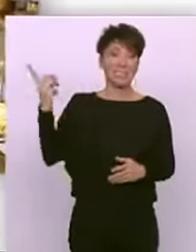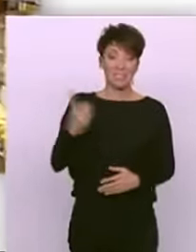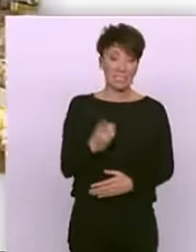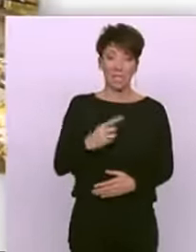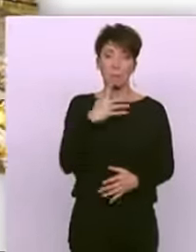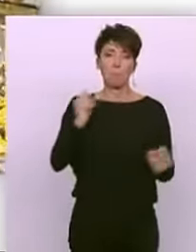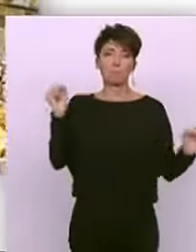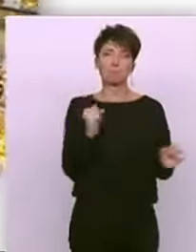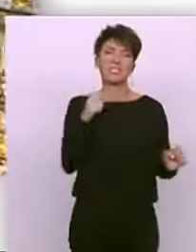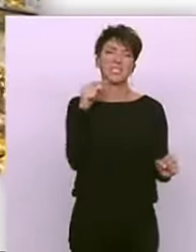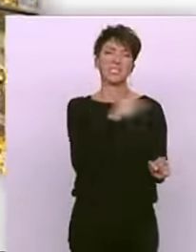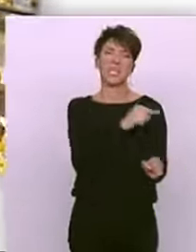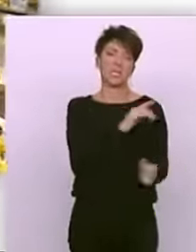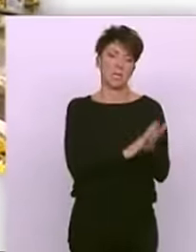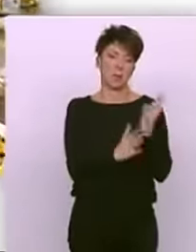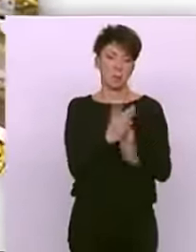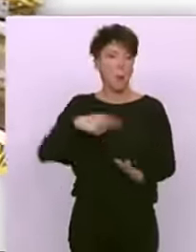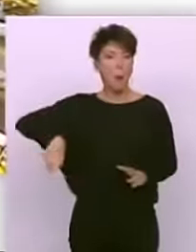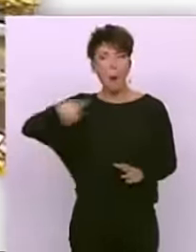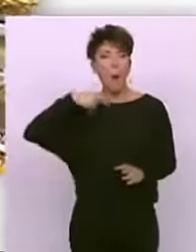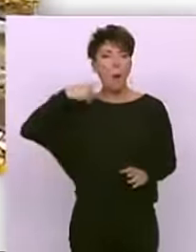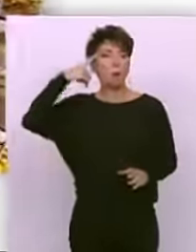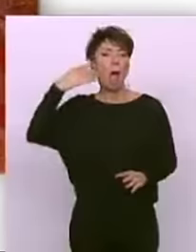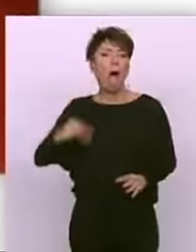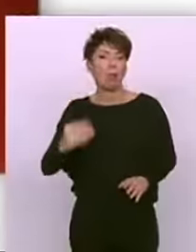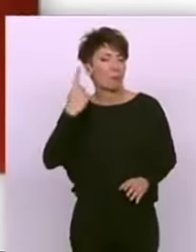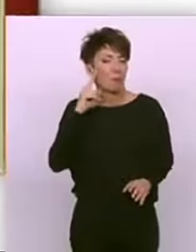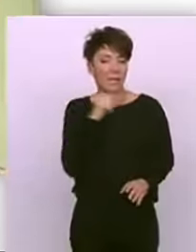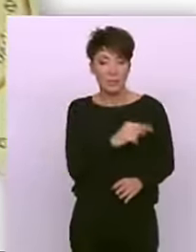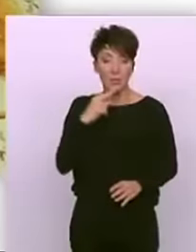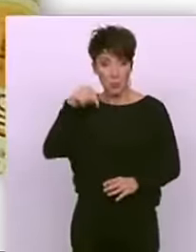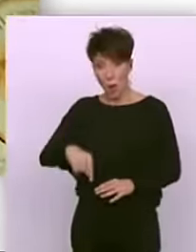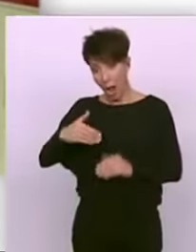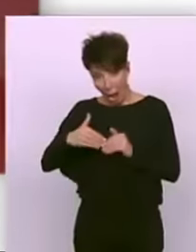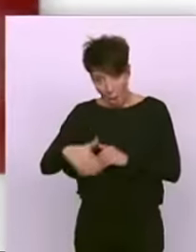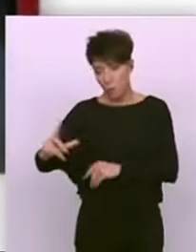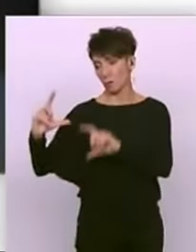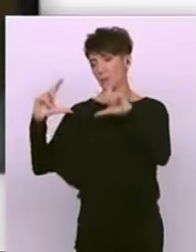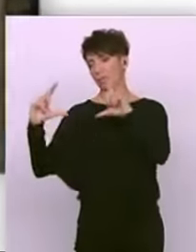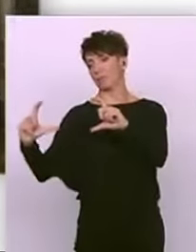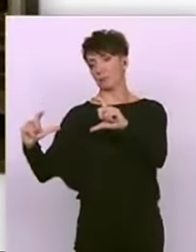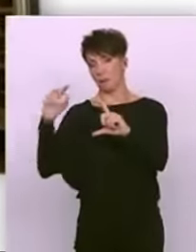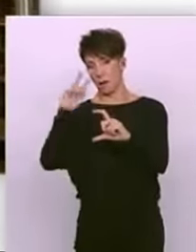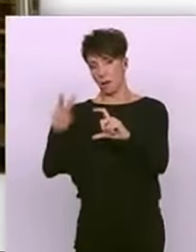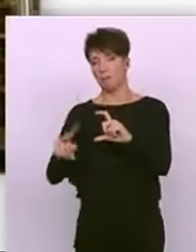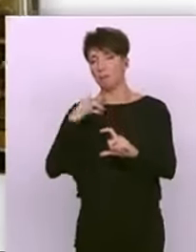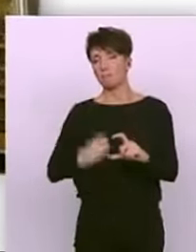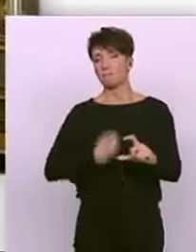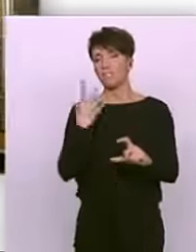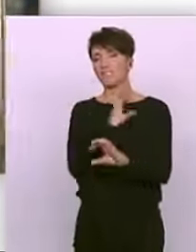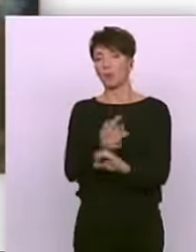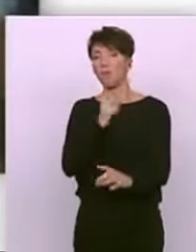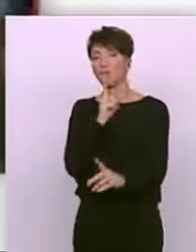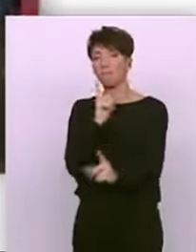είναι κατεψυγμένο ψωμί που ο περισσότερος κόσμος αγοράζει εν αγνία του. Βλέποντας λοιπόν το σήμα στην είσοδο, ο καταναλωτής μπορεί πλέον να είναι βέβαιος πως